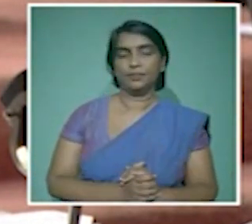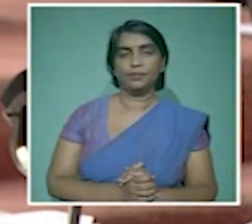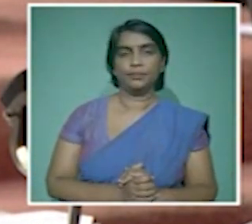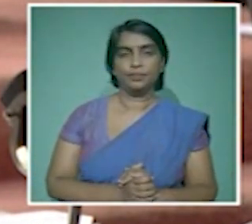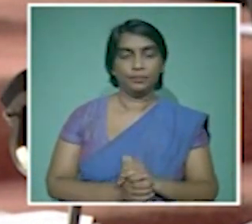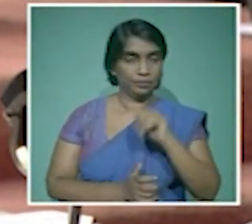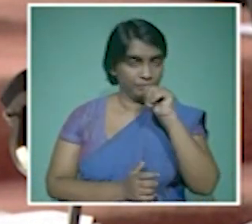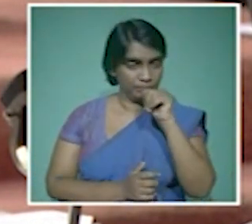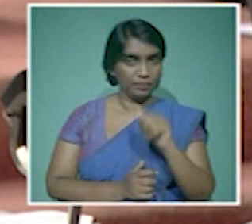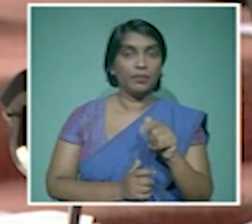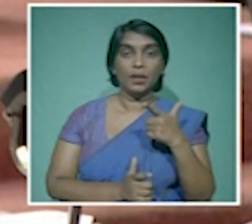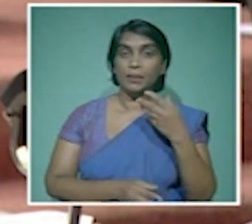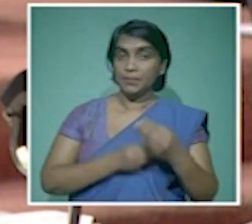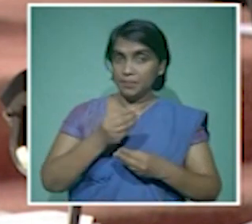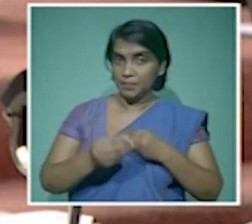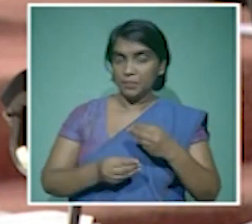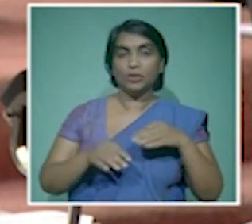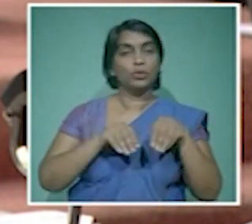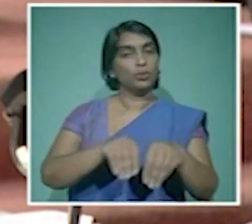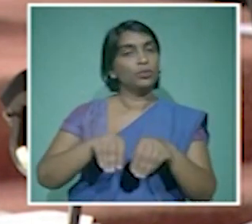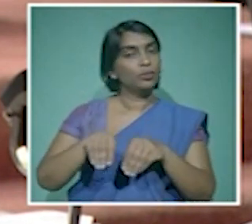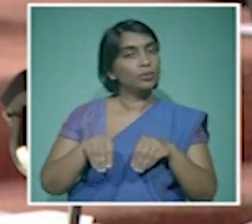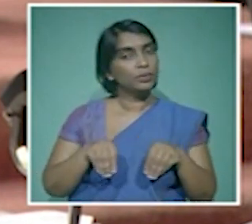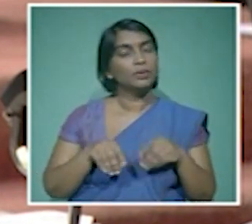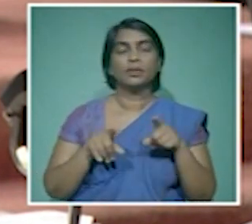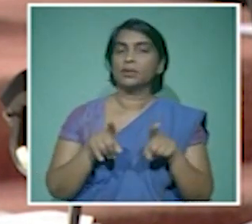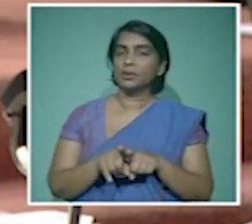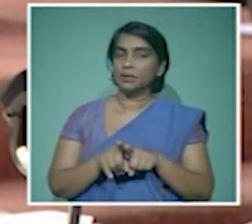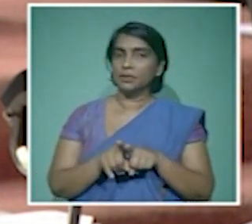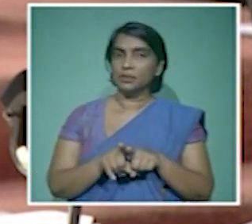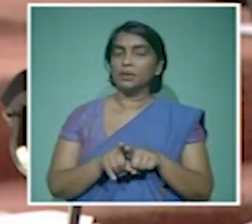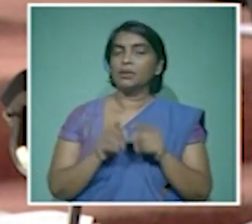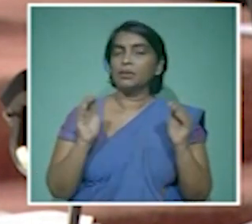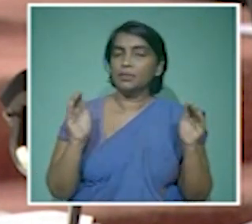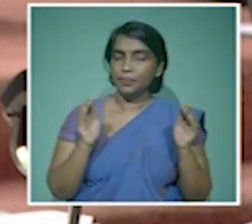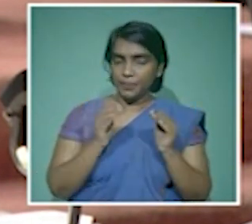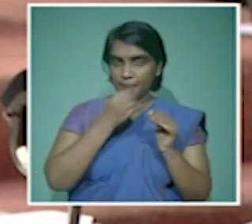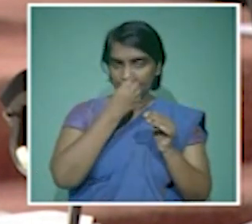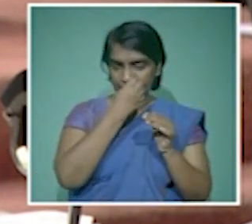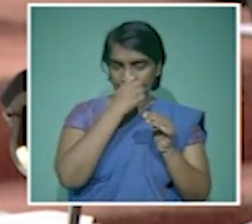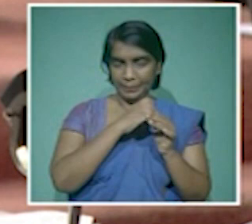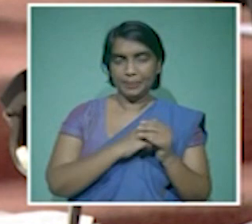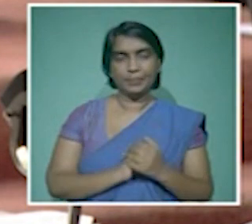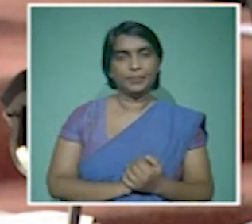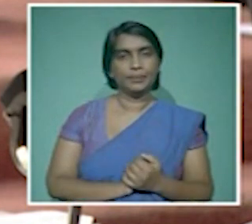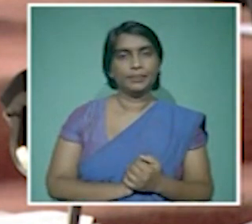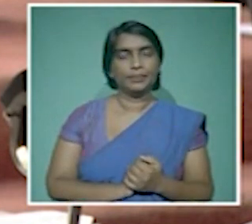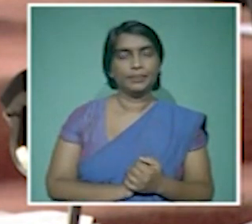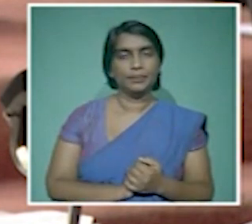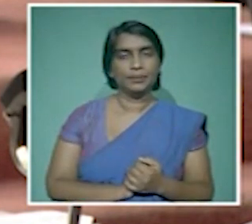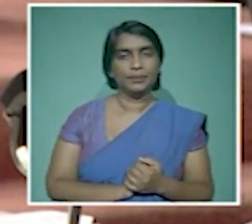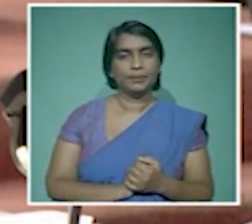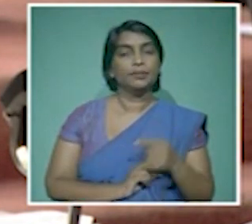மீன்பிடியிலே விவசாயத்திலே முக்கியமாக இந்த சிறு பயிர்கள், அடுத்தது மீன்பிடி, இவைகளிலே உச்சந்தொட்ட உற்பத்திகள் இருந்து